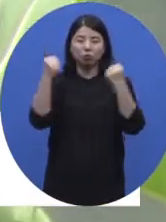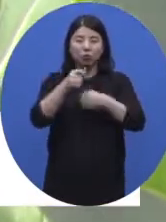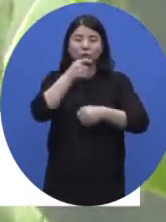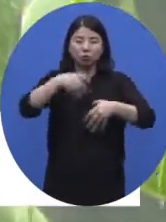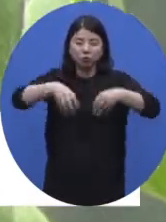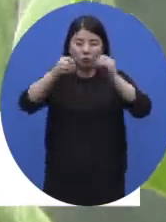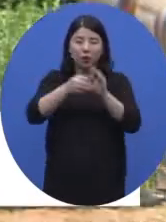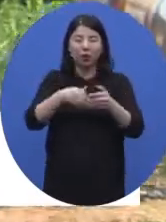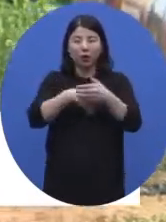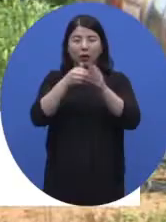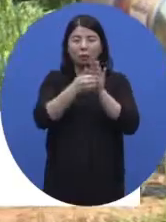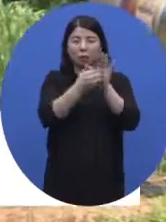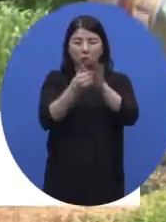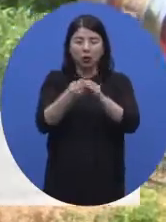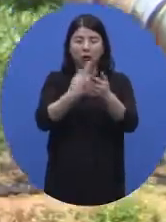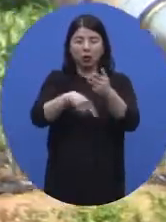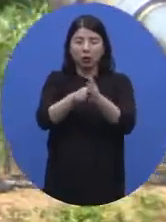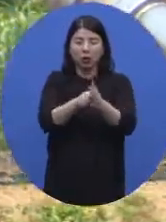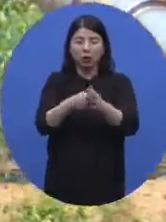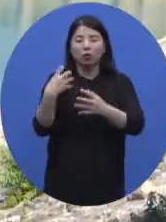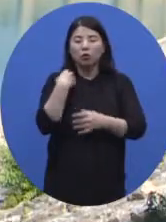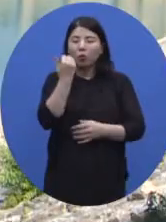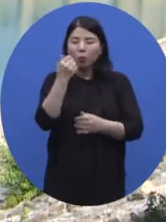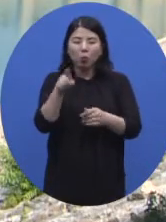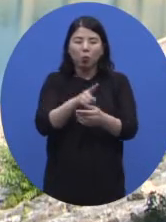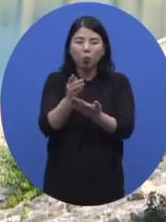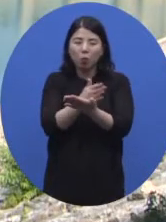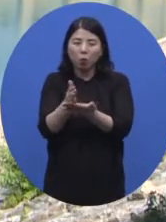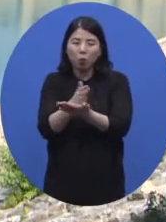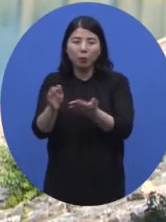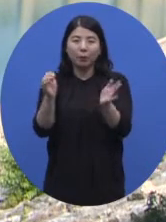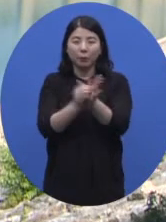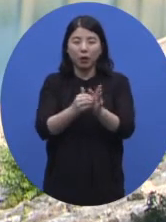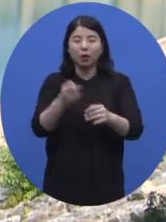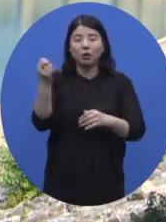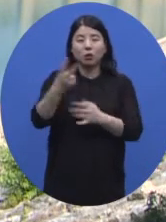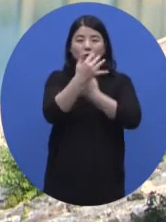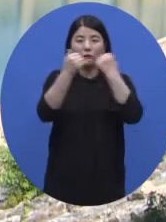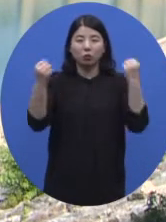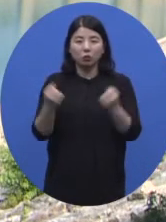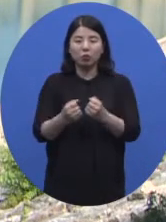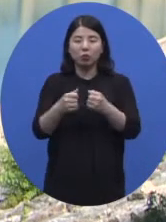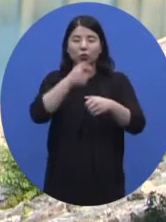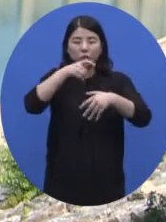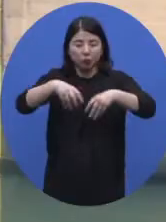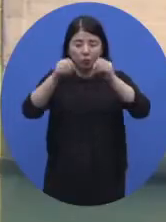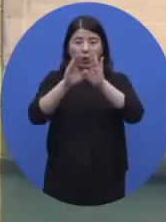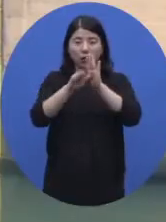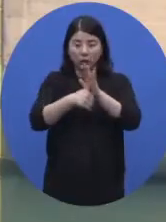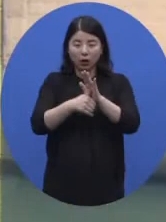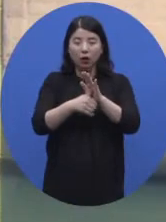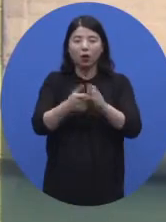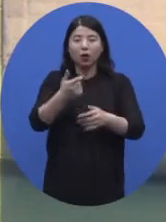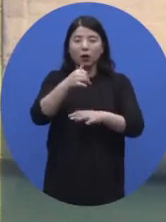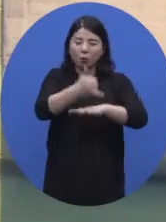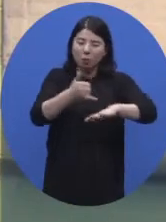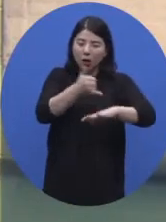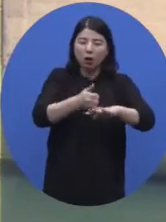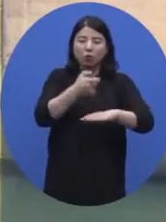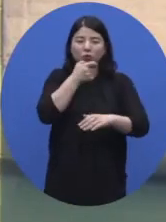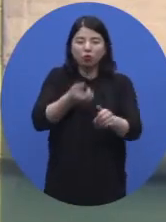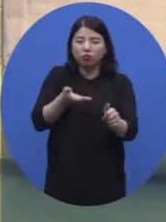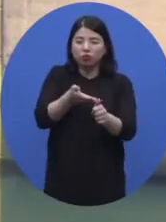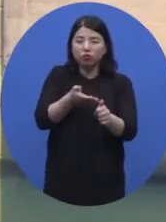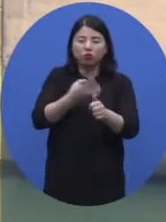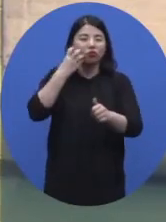종합대책 분야별 임무와 역할을 확인했습니다 또한 충청북도는 가문 발생시 농업 생활용수 에 원활한 공급을 위해